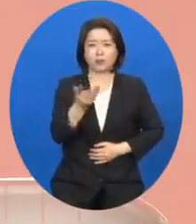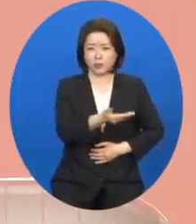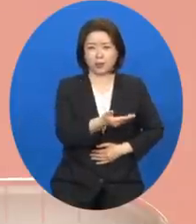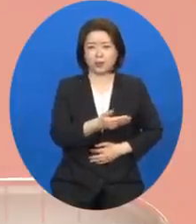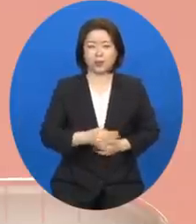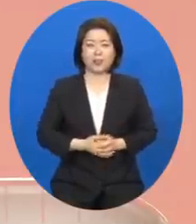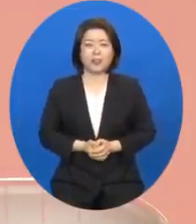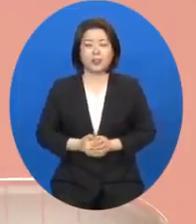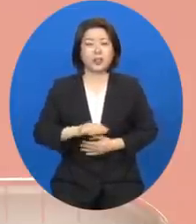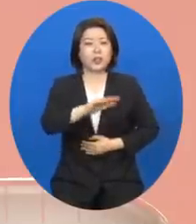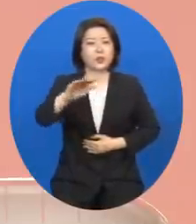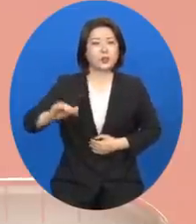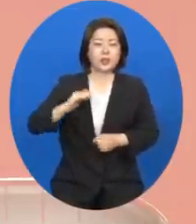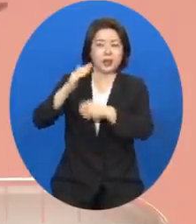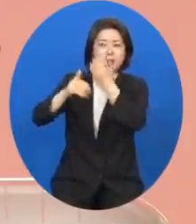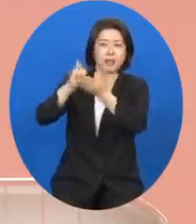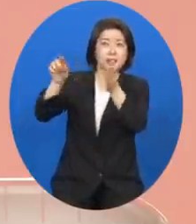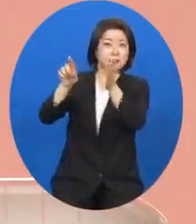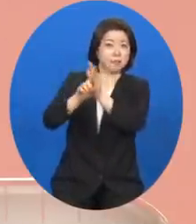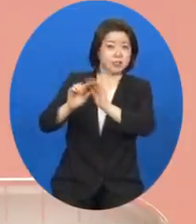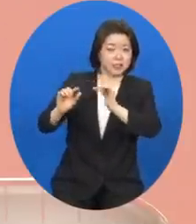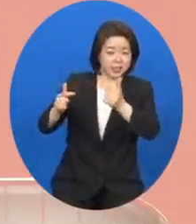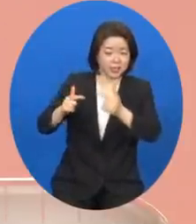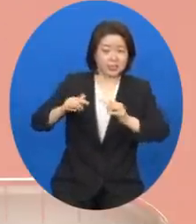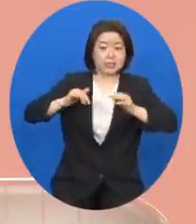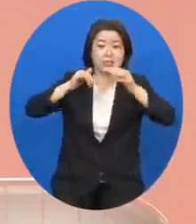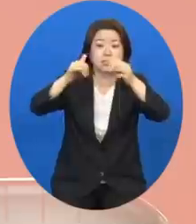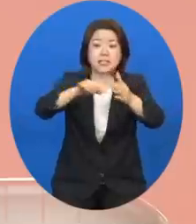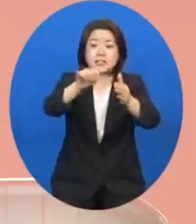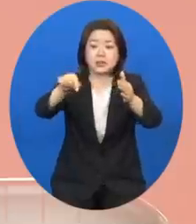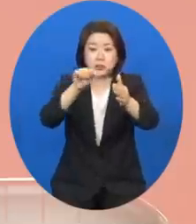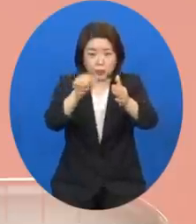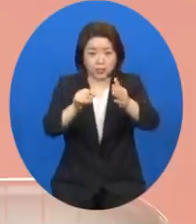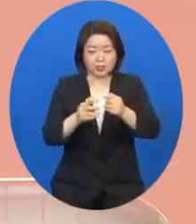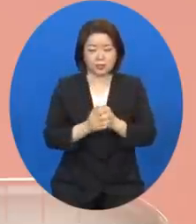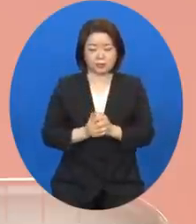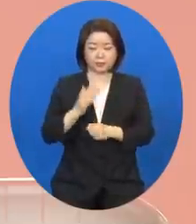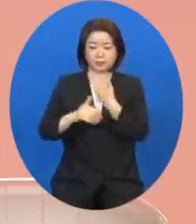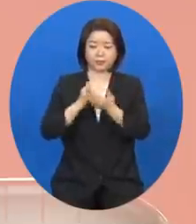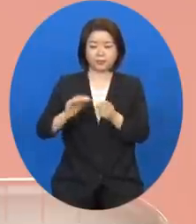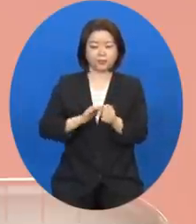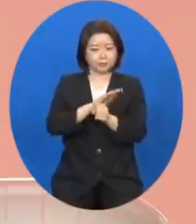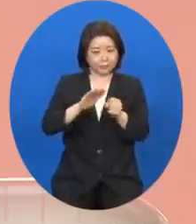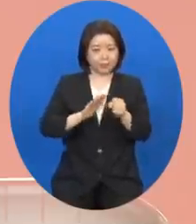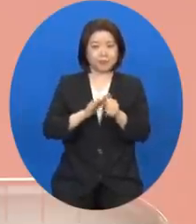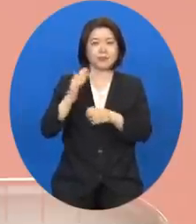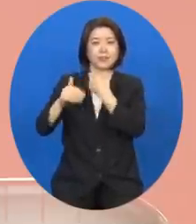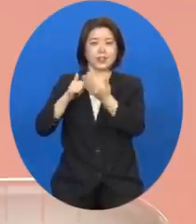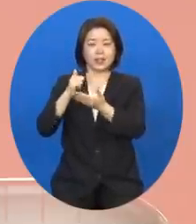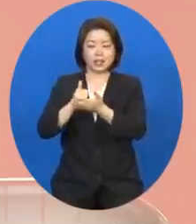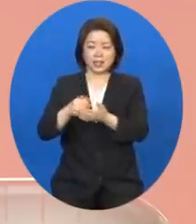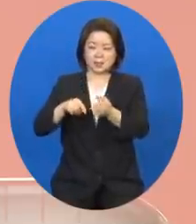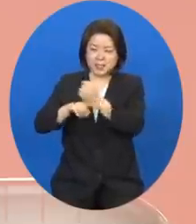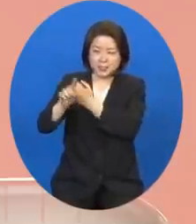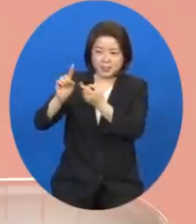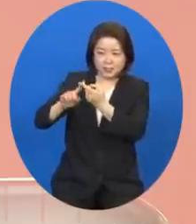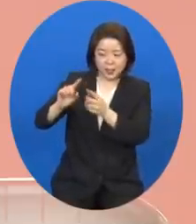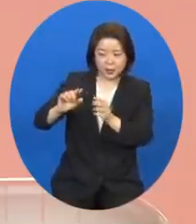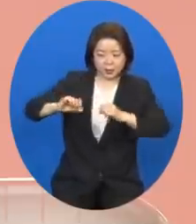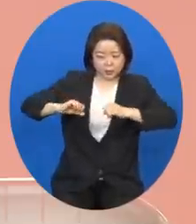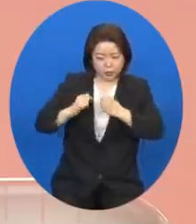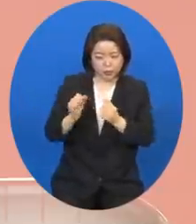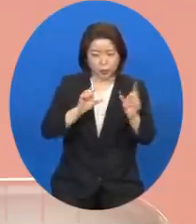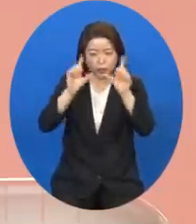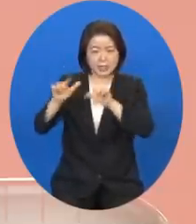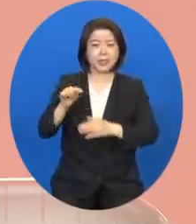여러분, 우리가 하나님을 믿지 않는 세상 사람들 사이에서 하나님을 사랑하고 하나님의 뜻대로 산다는 것이